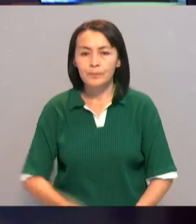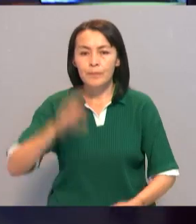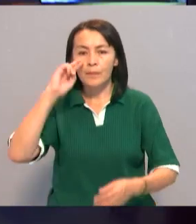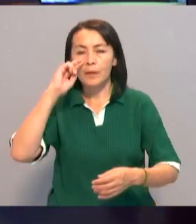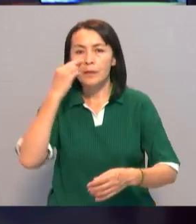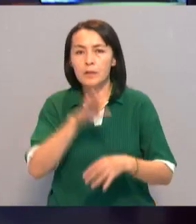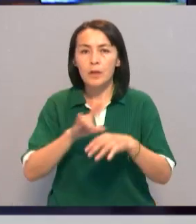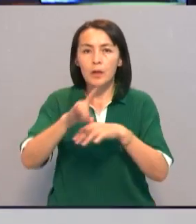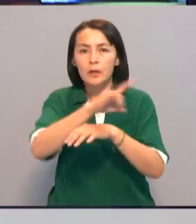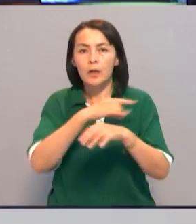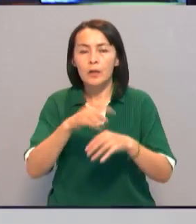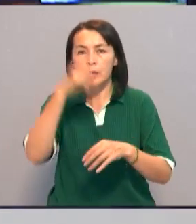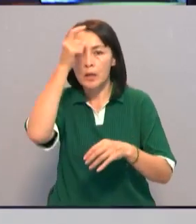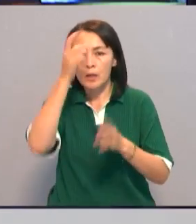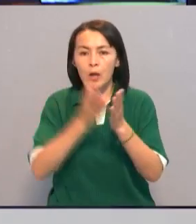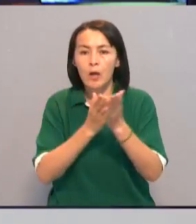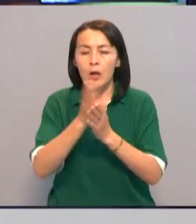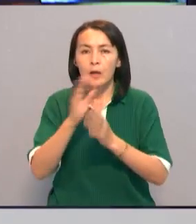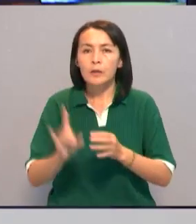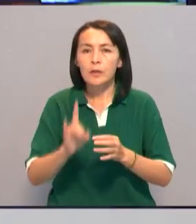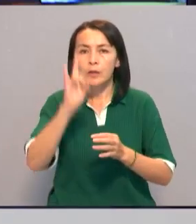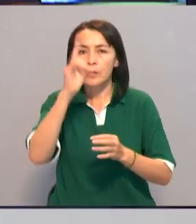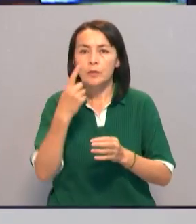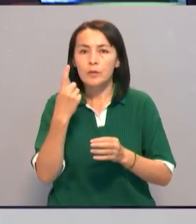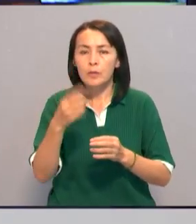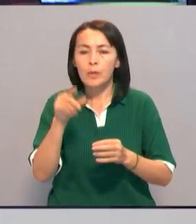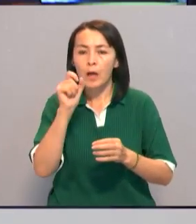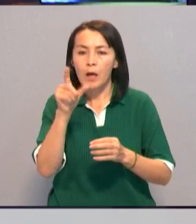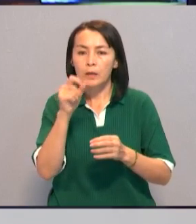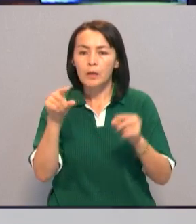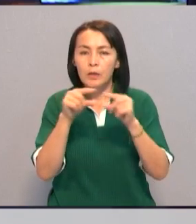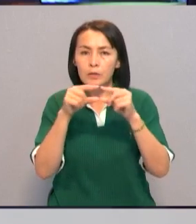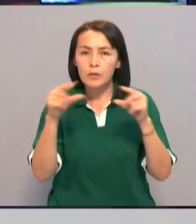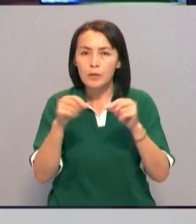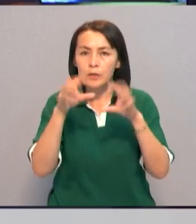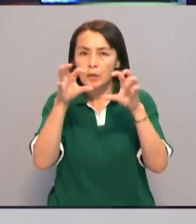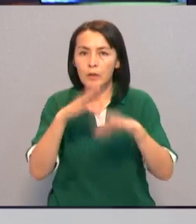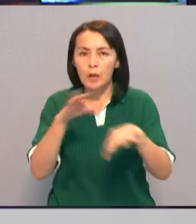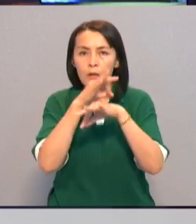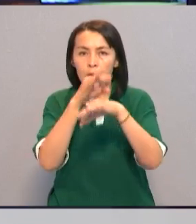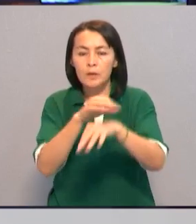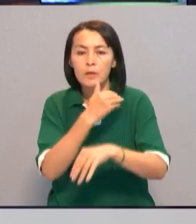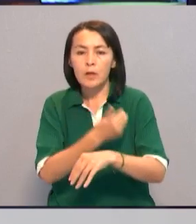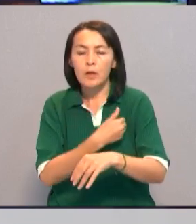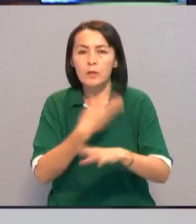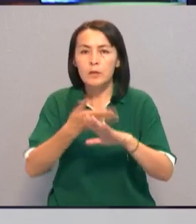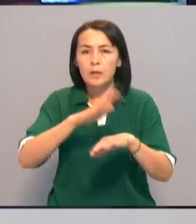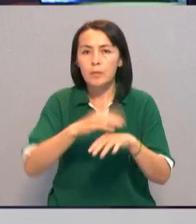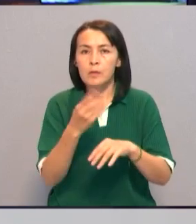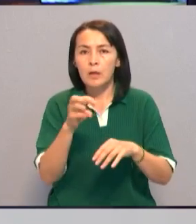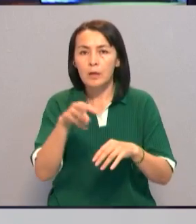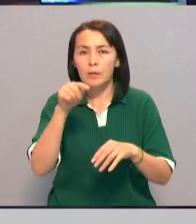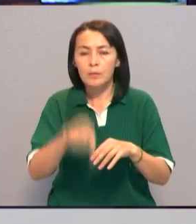Шымкент әуежайынан Стамбул бағытына ұшатын жолаушылардың бірі алтынға ұқсас құйманы заңсыз тасымалдамақ болған. Салмағы 1,5